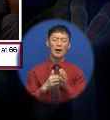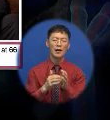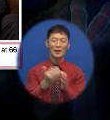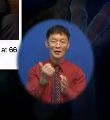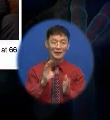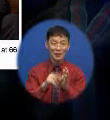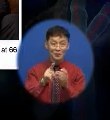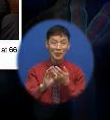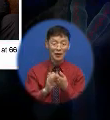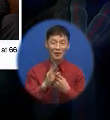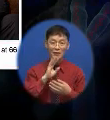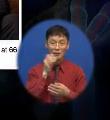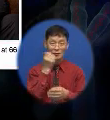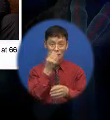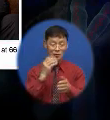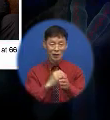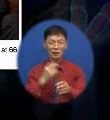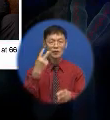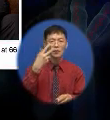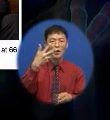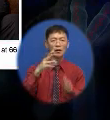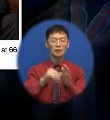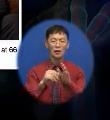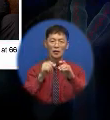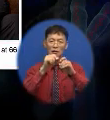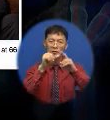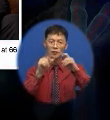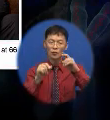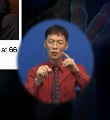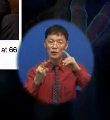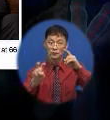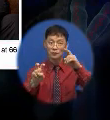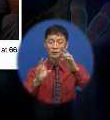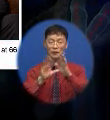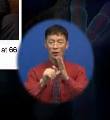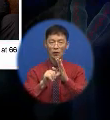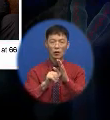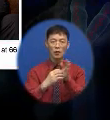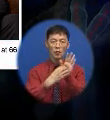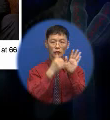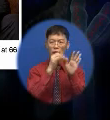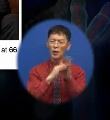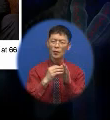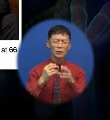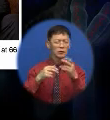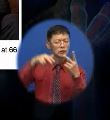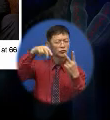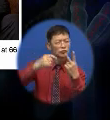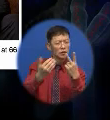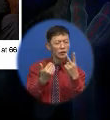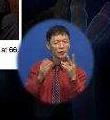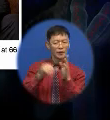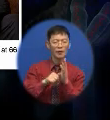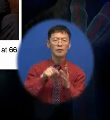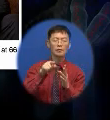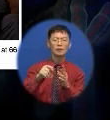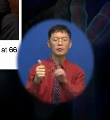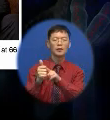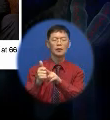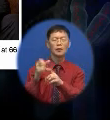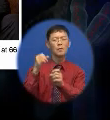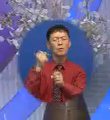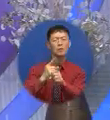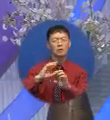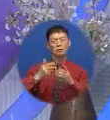이 기사가 2008년 11월 20일 날인가 나왔어요. 그러니까 한 2주 전쯤, 이 기사 나오기 2주 전쯤